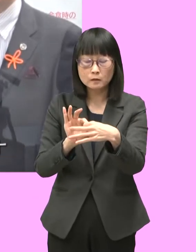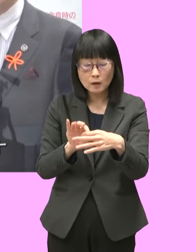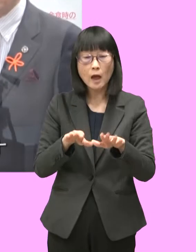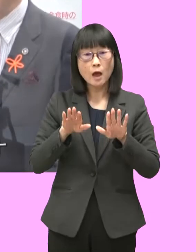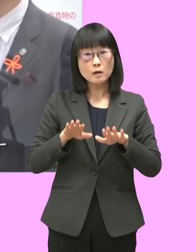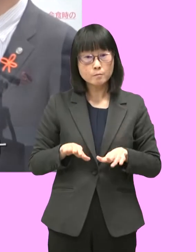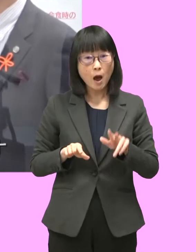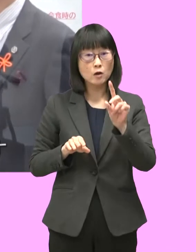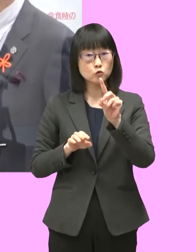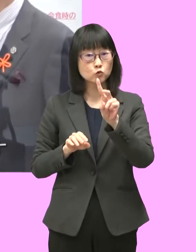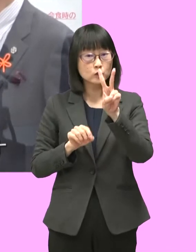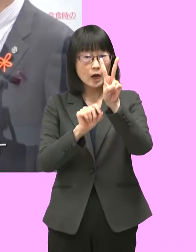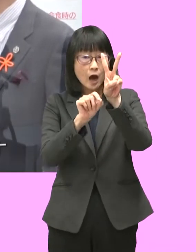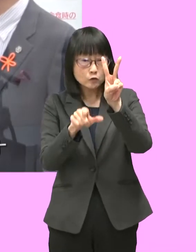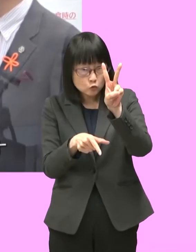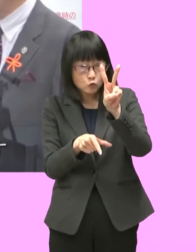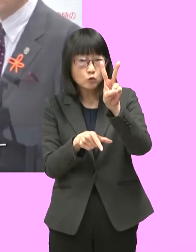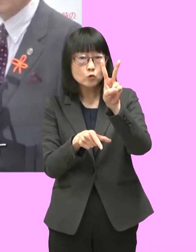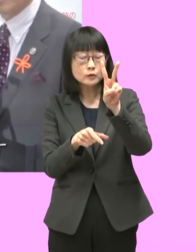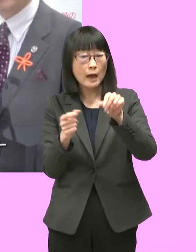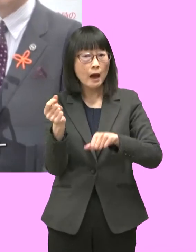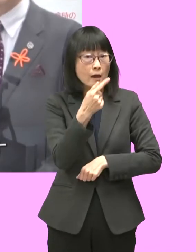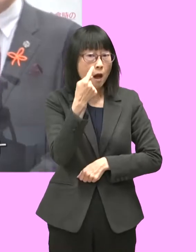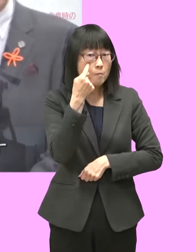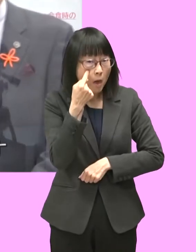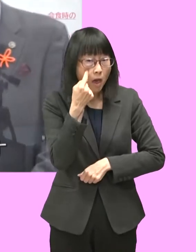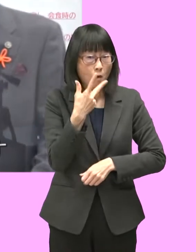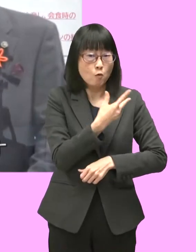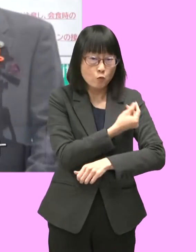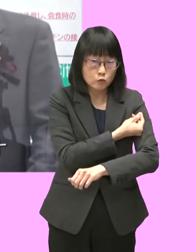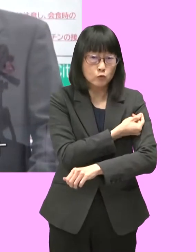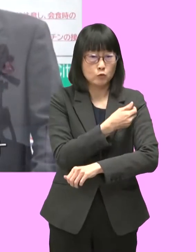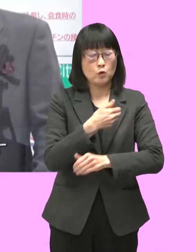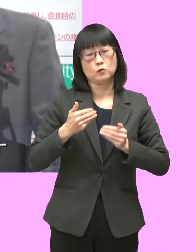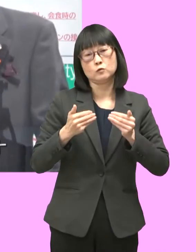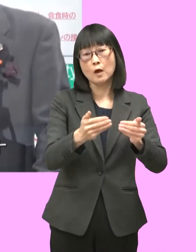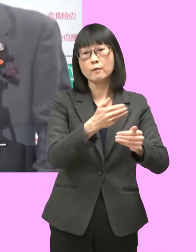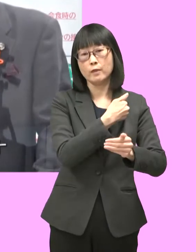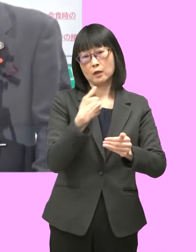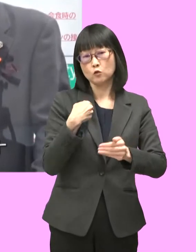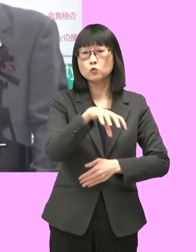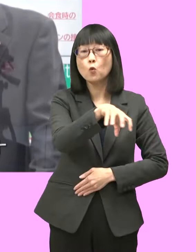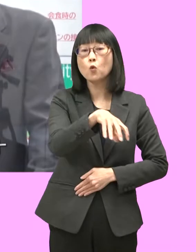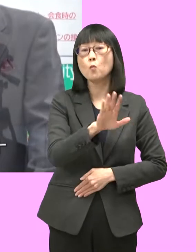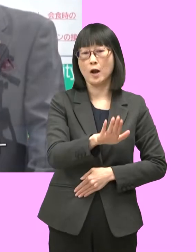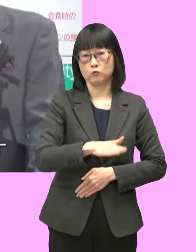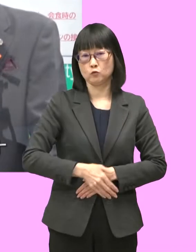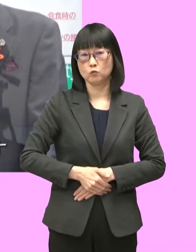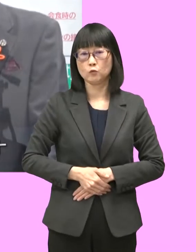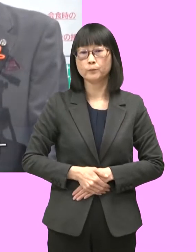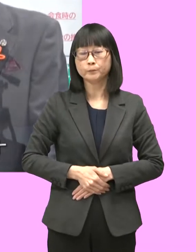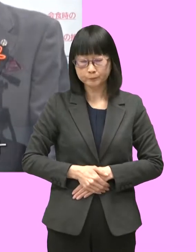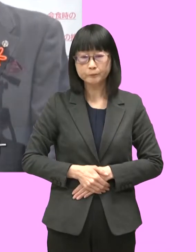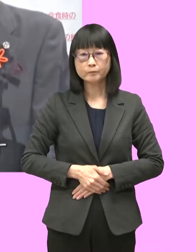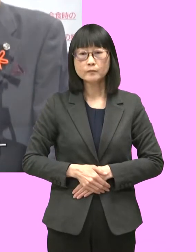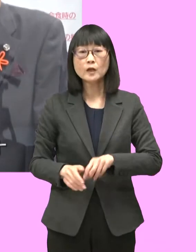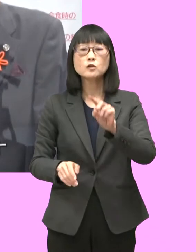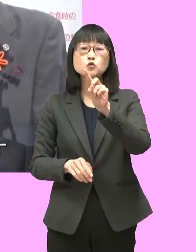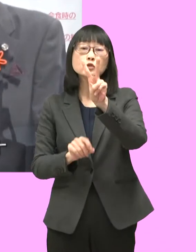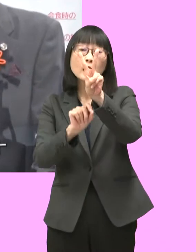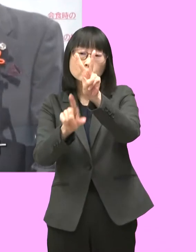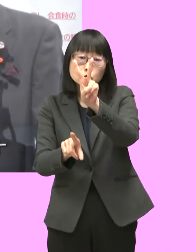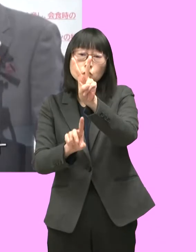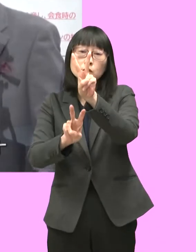てまいりましたので、最も早い施設に関してはですね、12月の24日から、3回目の接種を開始いた